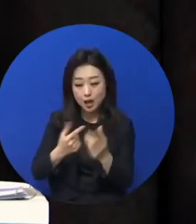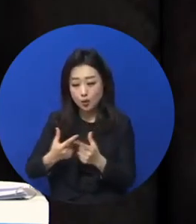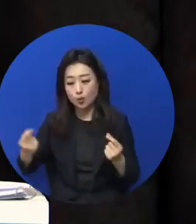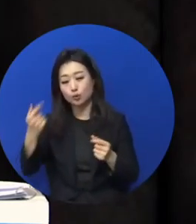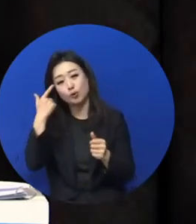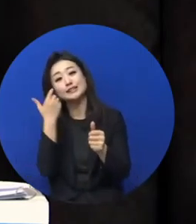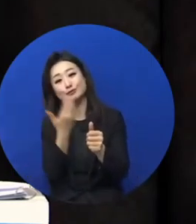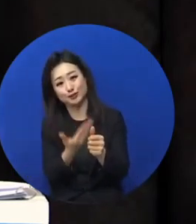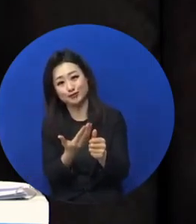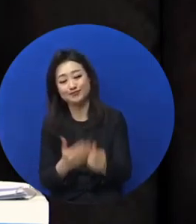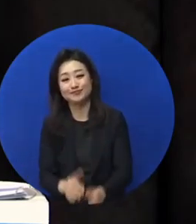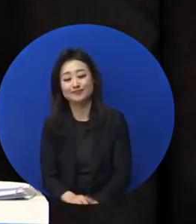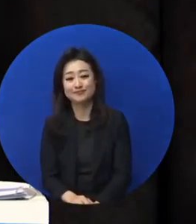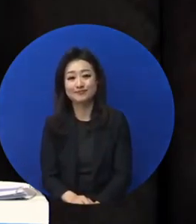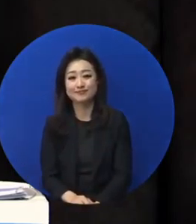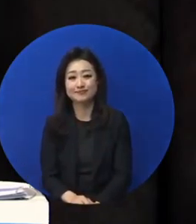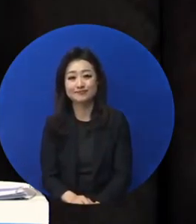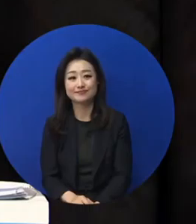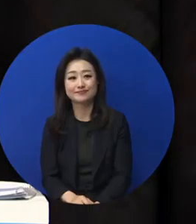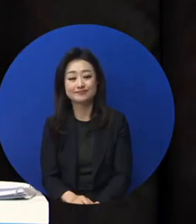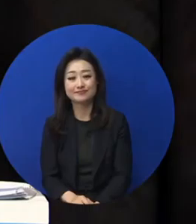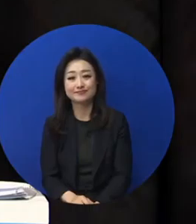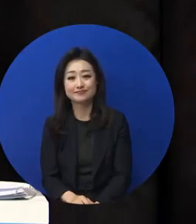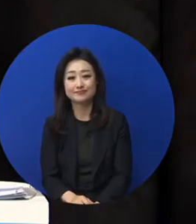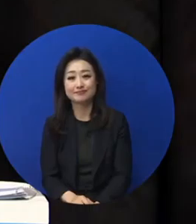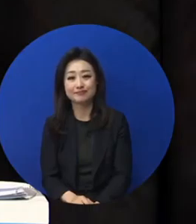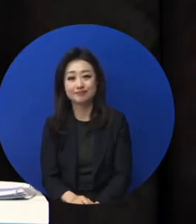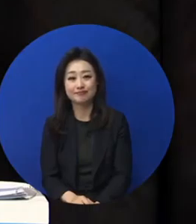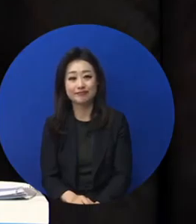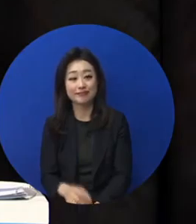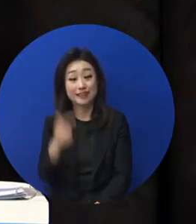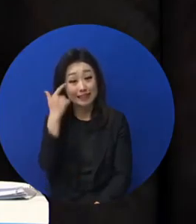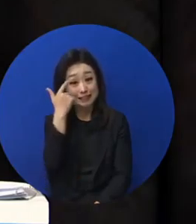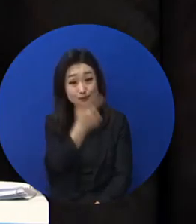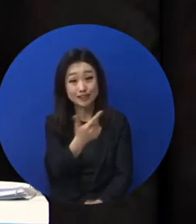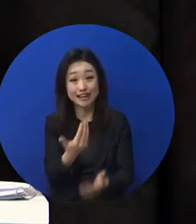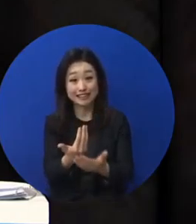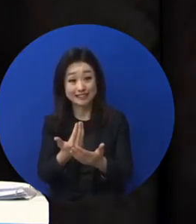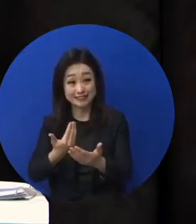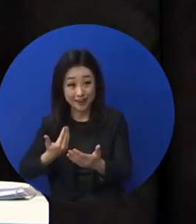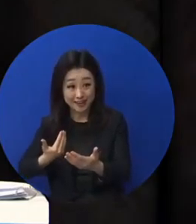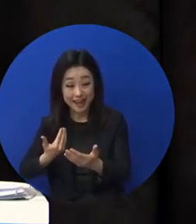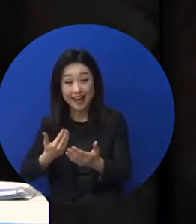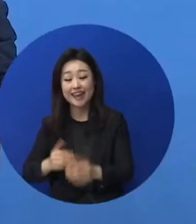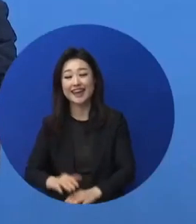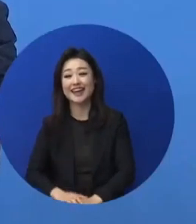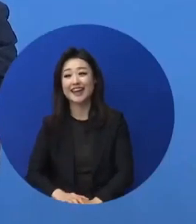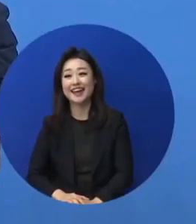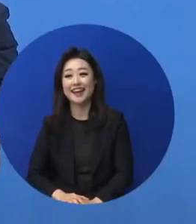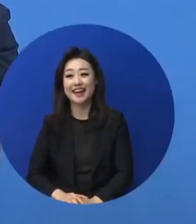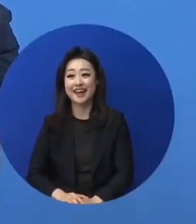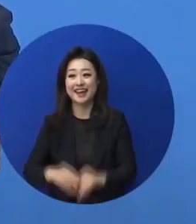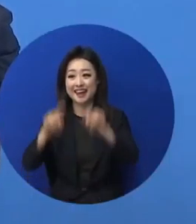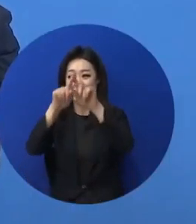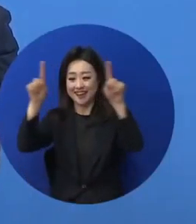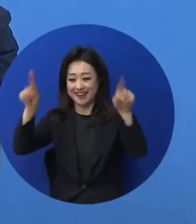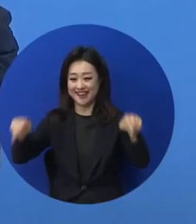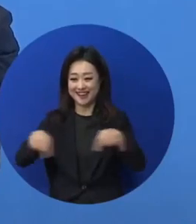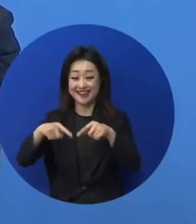질문을 하겠습니다. 저희가 그 질문하기에 앞서서 보도를 이제 보내드렸는데